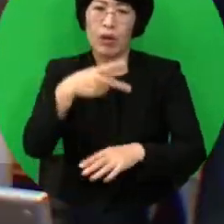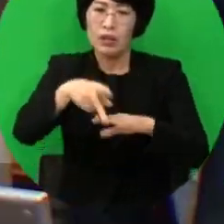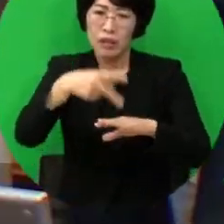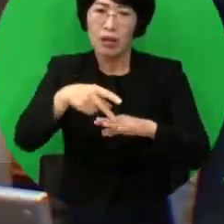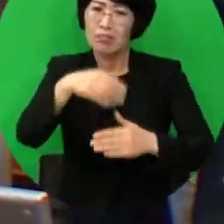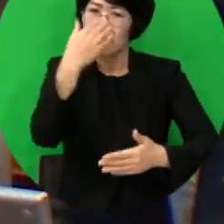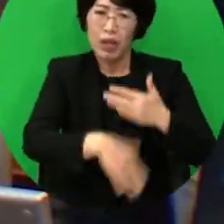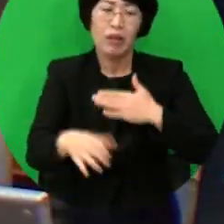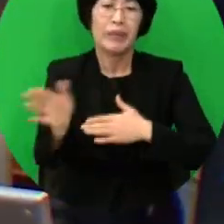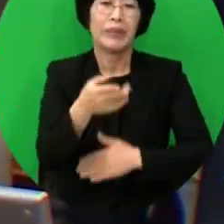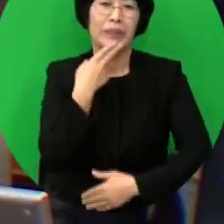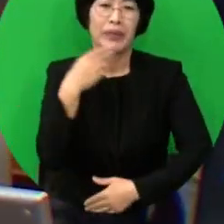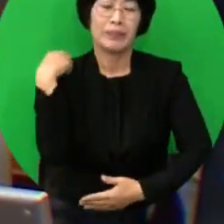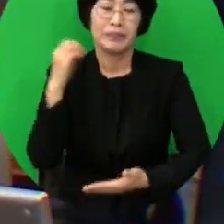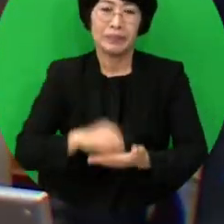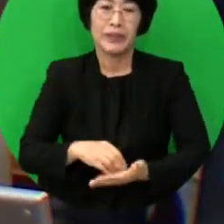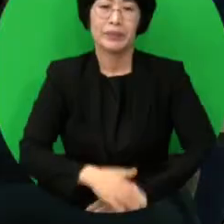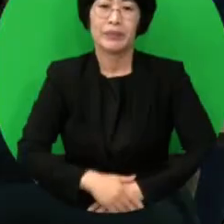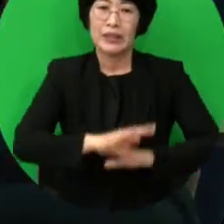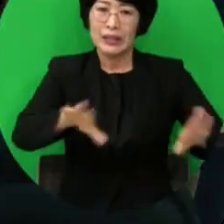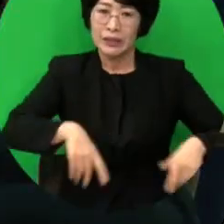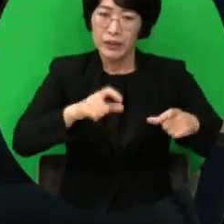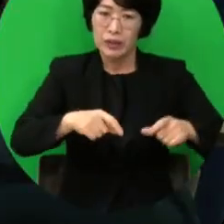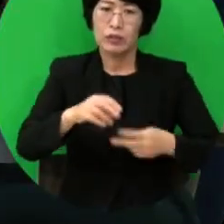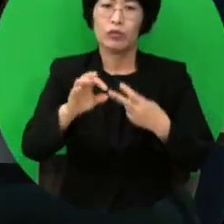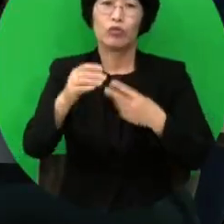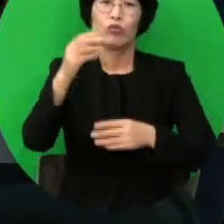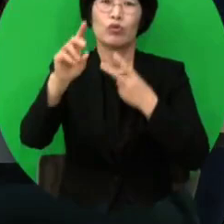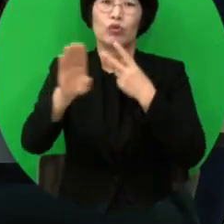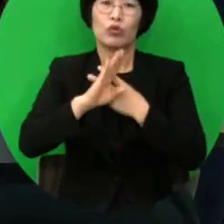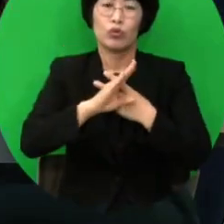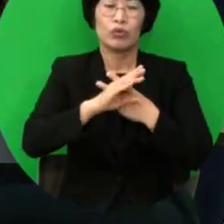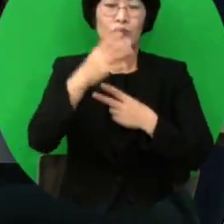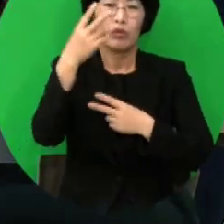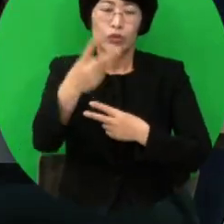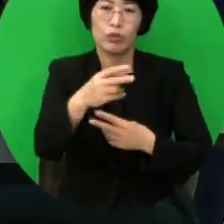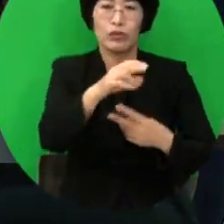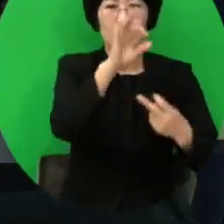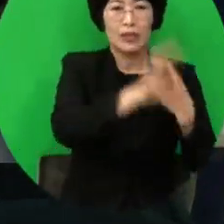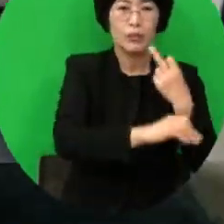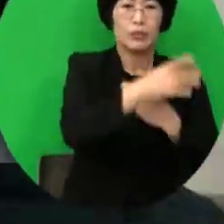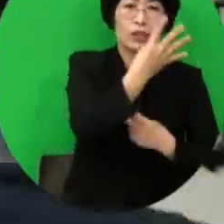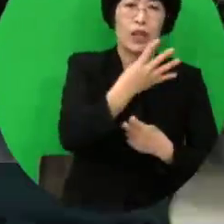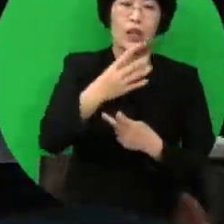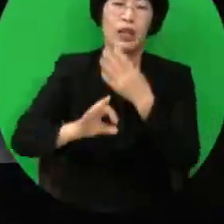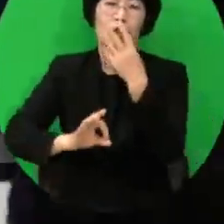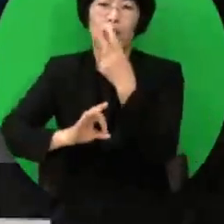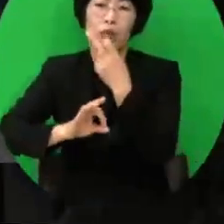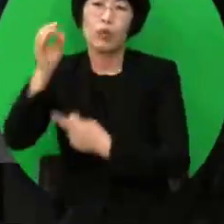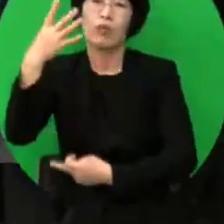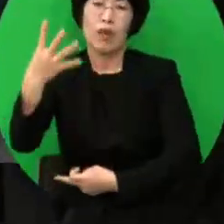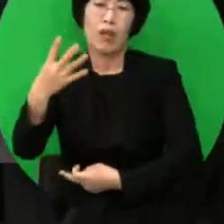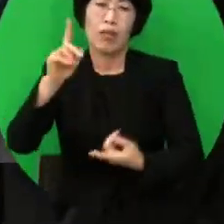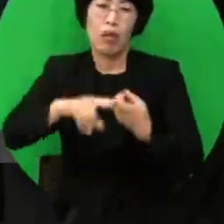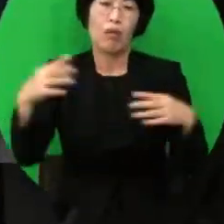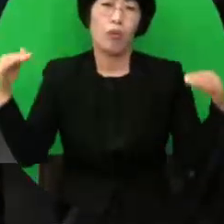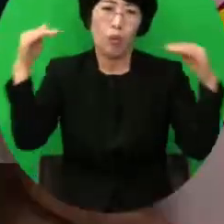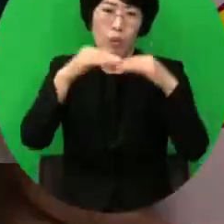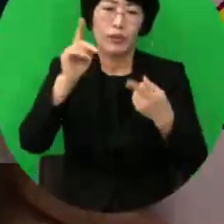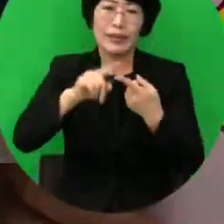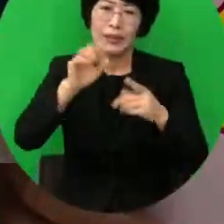피하게 됐습니다. 전남은 중부권 2석, 서부권 4석, 동부권 4석의 균형을 지키게 됐고